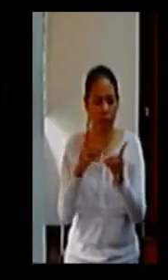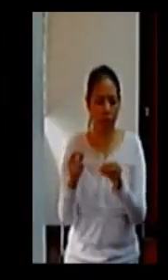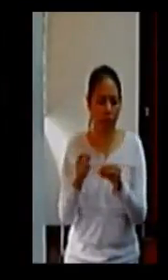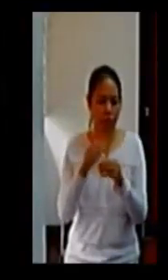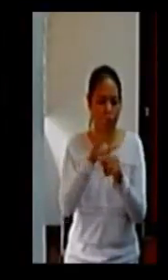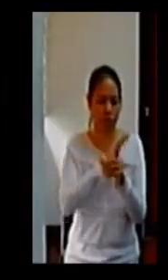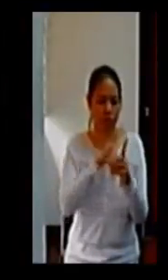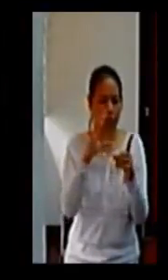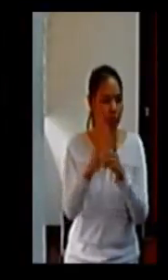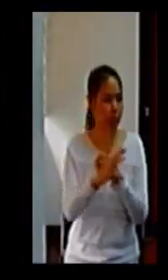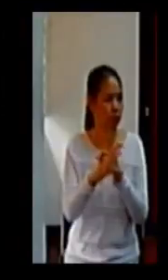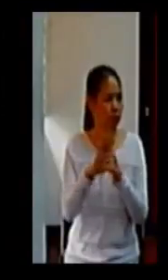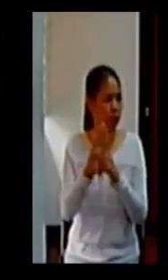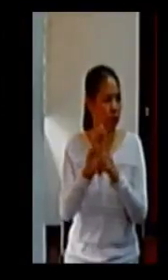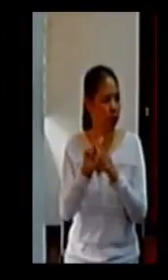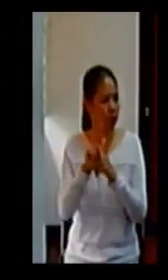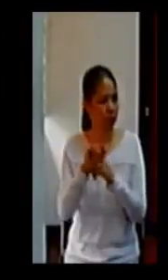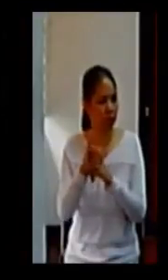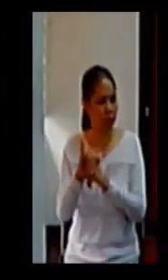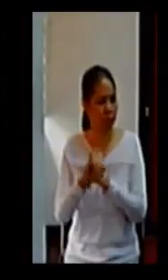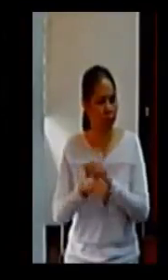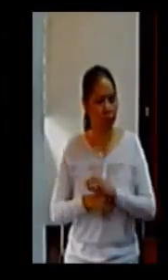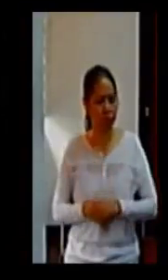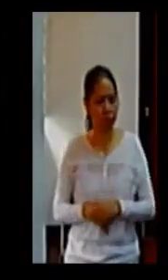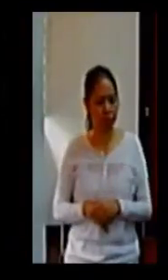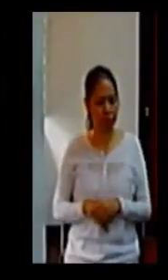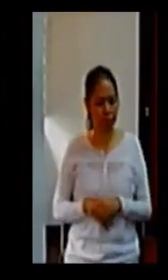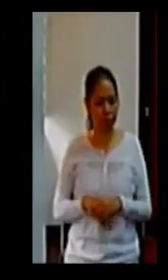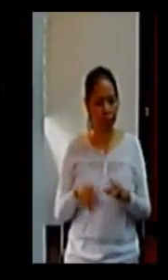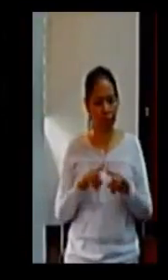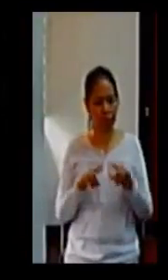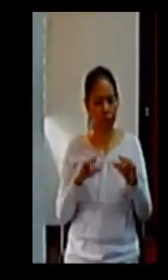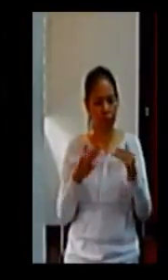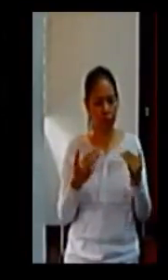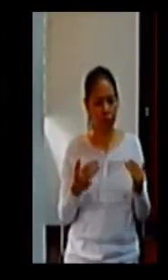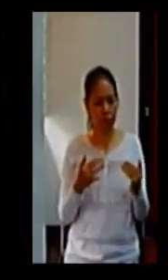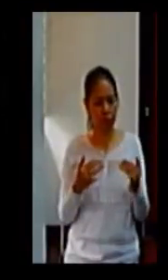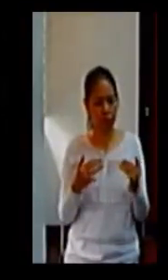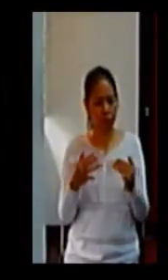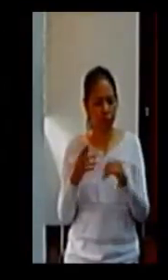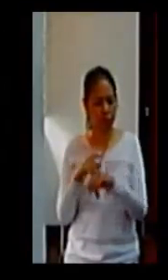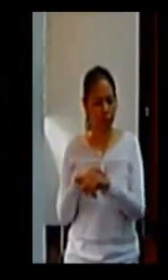kultura. Pero sa panahon ngayon,